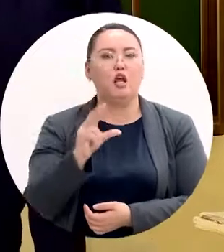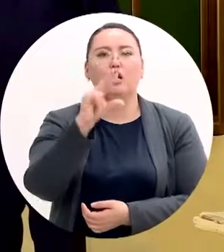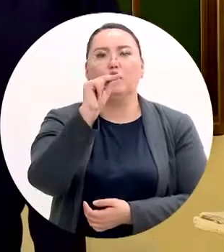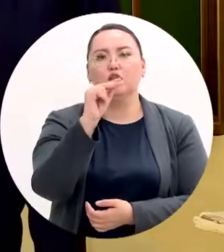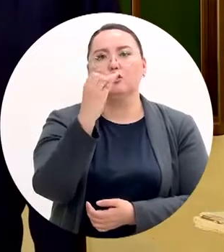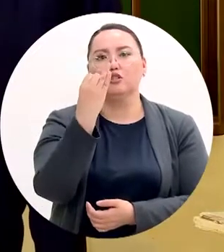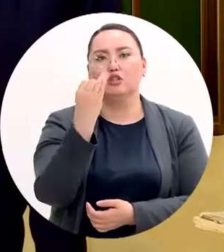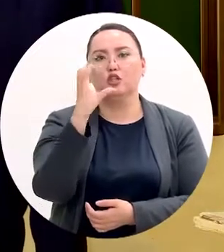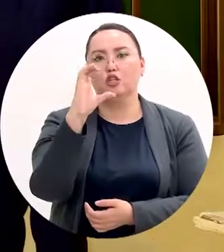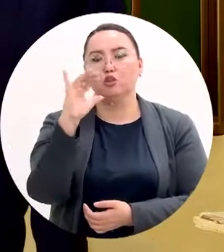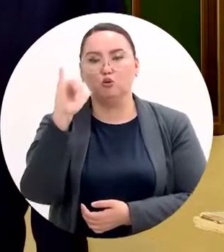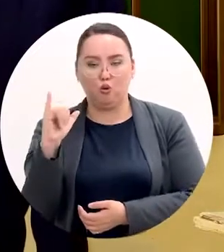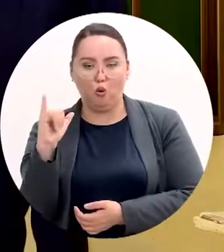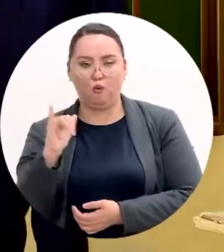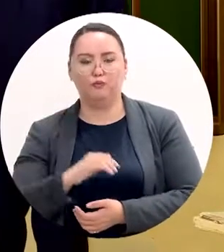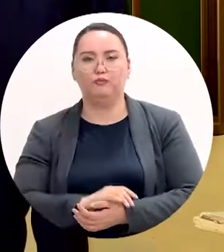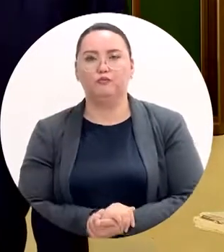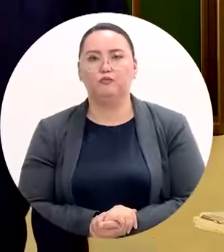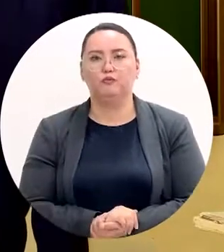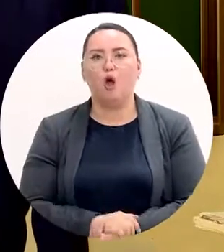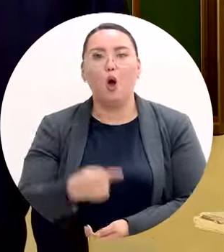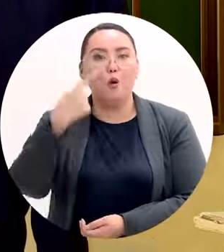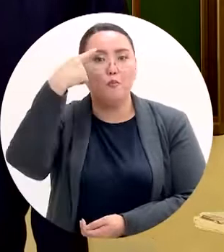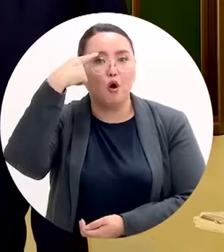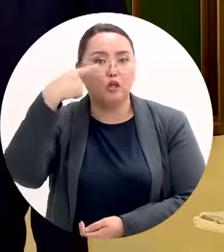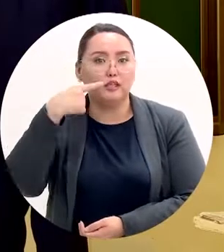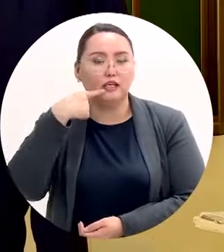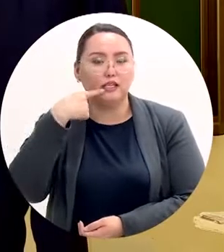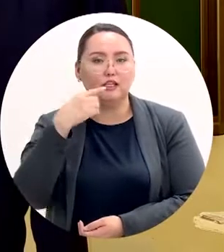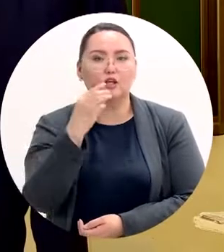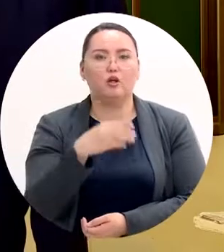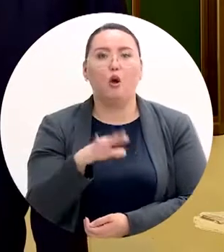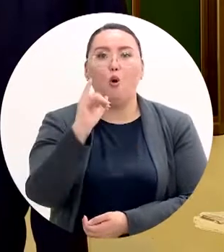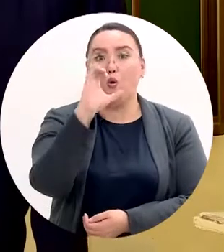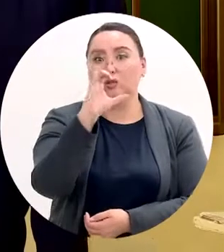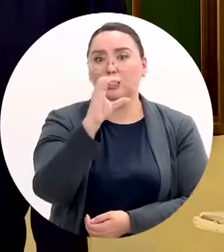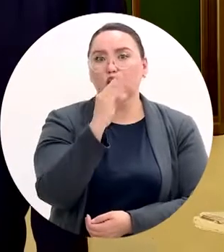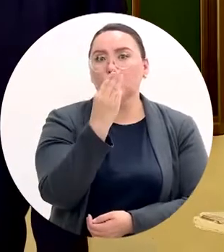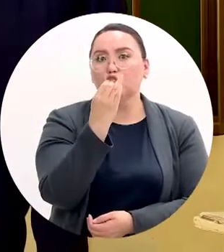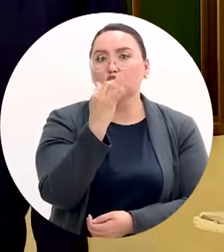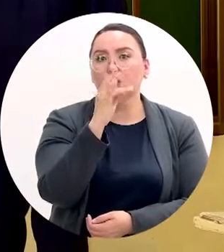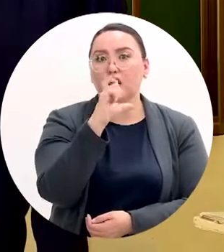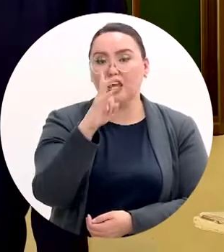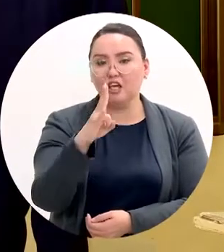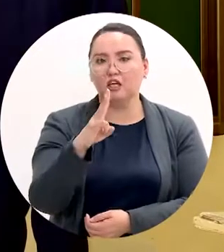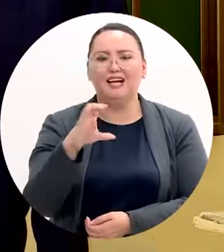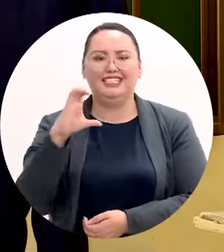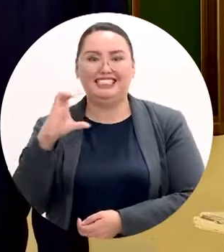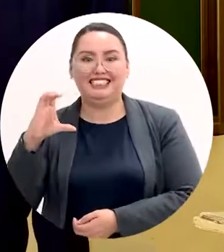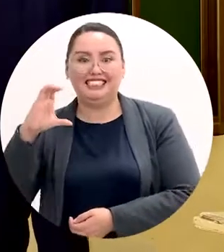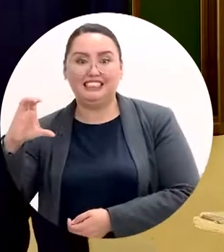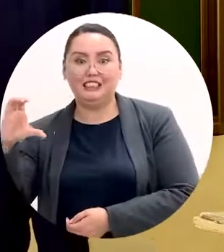хэлэнд шингэн зүйлсийг гол төлөв эс үсгээр төгсгөн бичдэг нэг иймэрхүү зүйл ажиглагддаг аа. За үүнийг